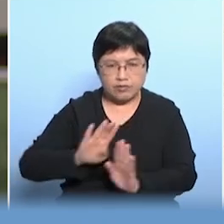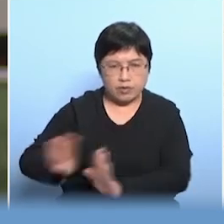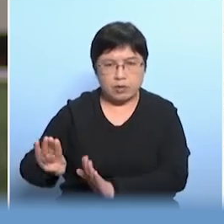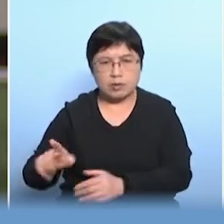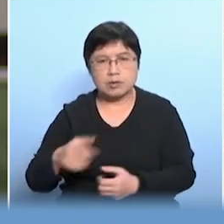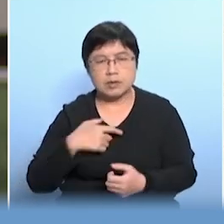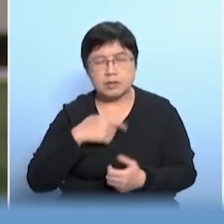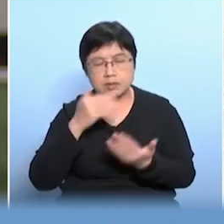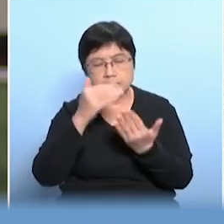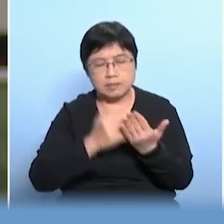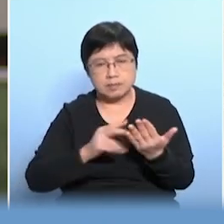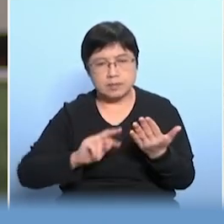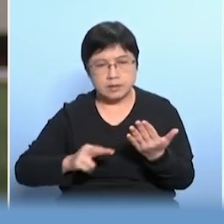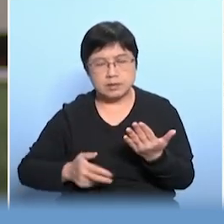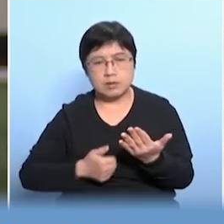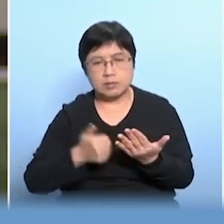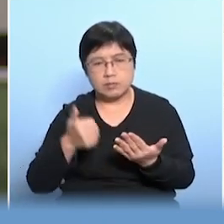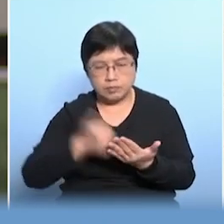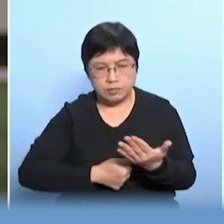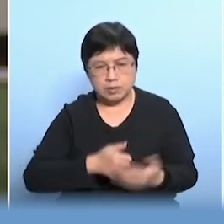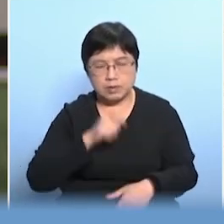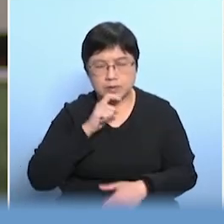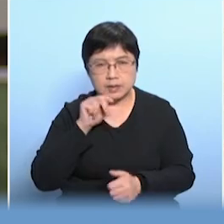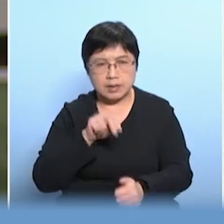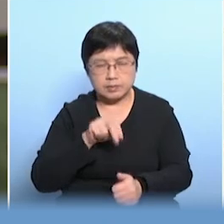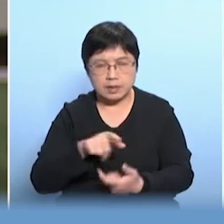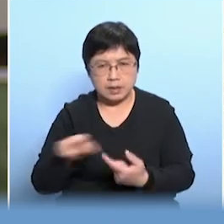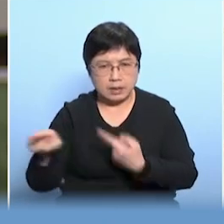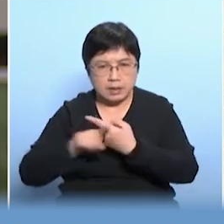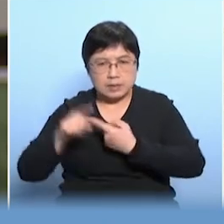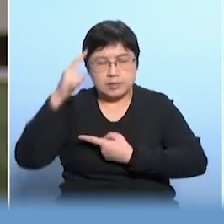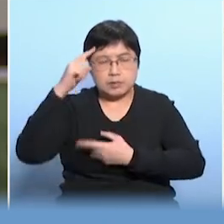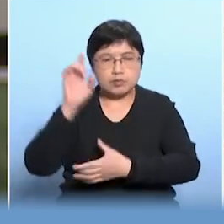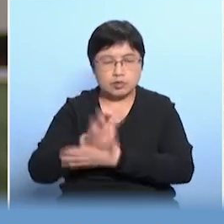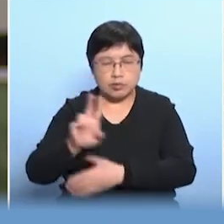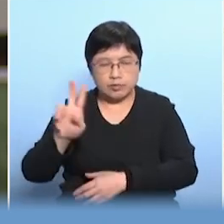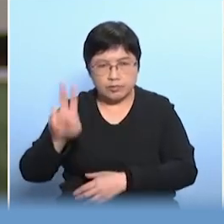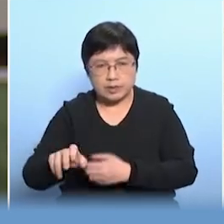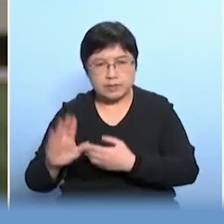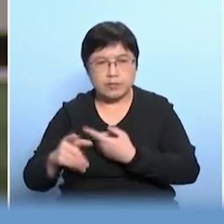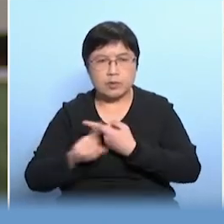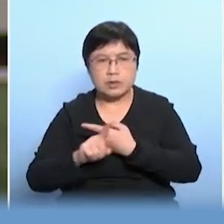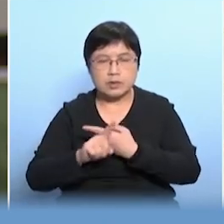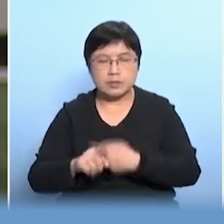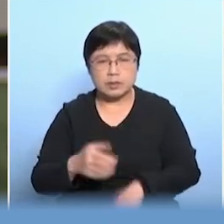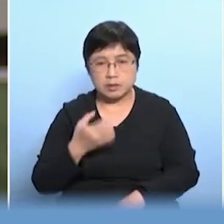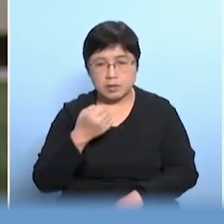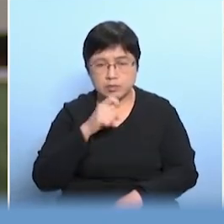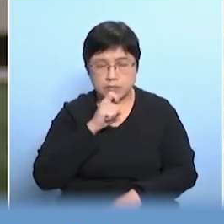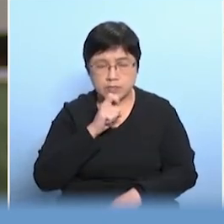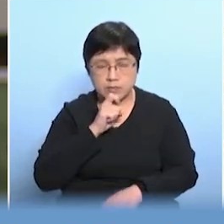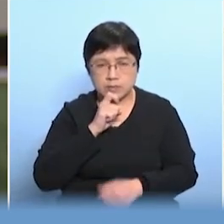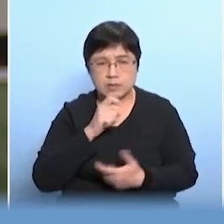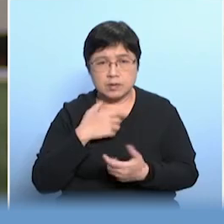點樣去優化流程，建立一個監察警報機制，及早發現風險。所以香港要擁有